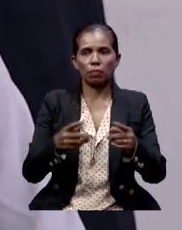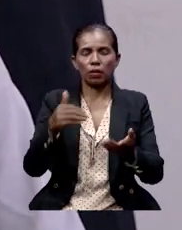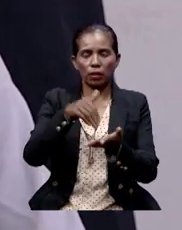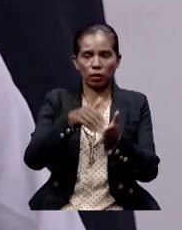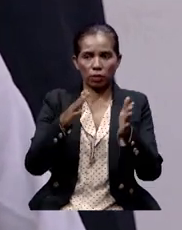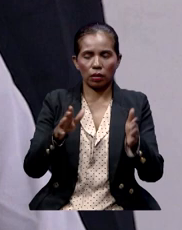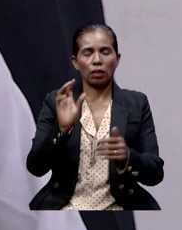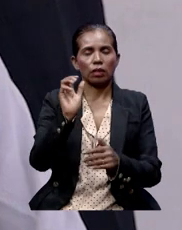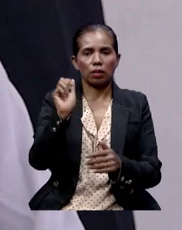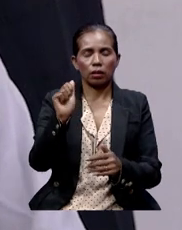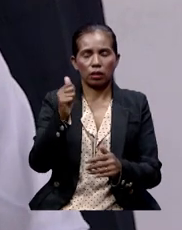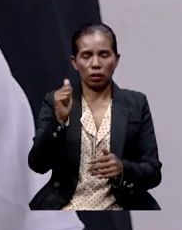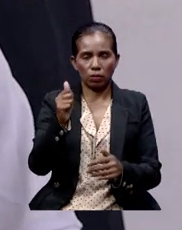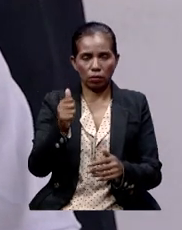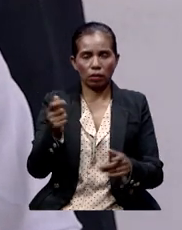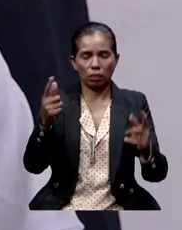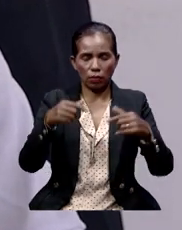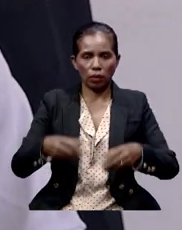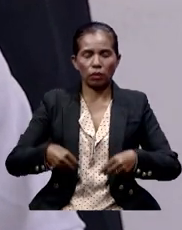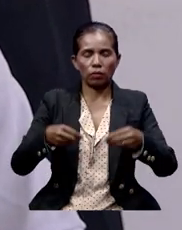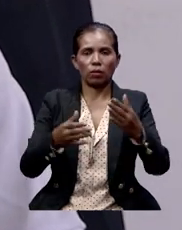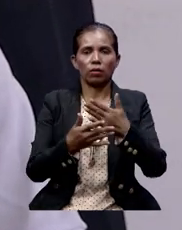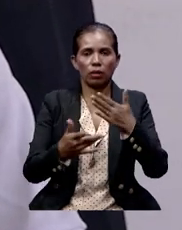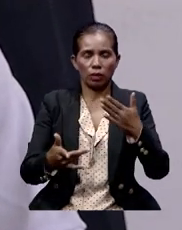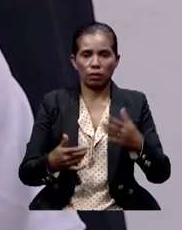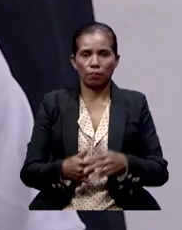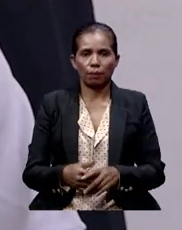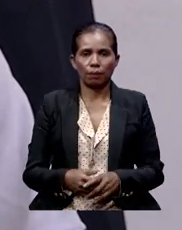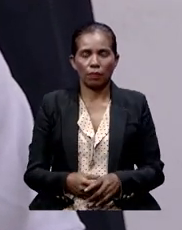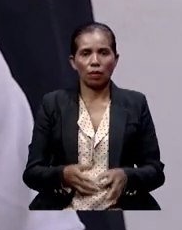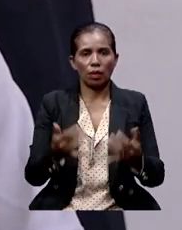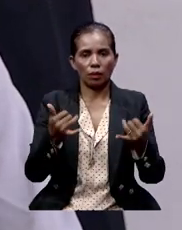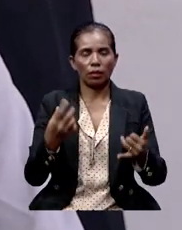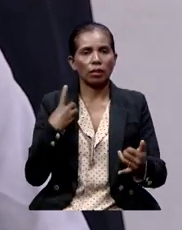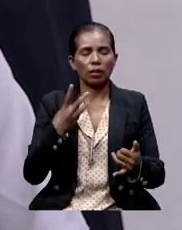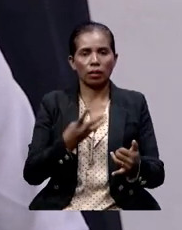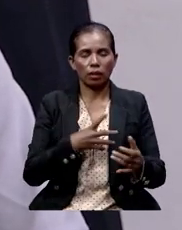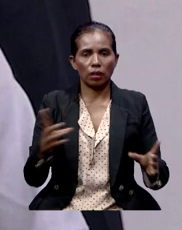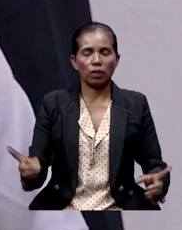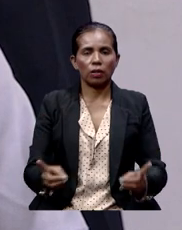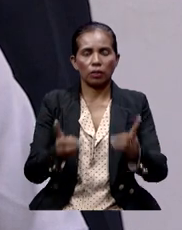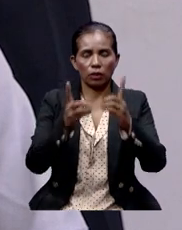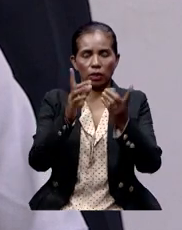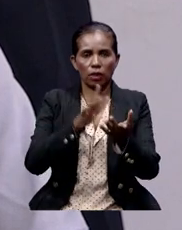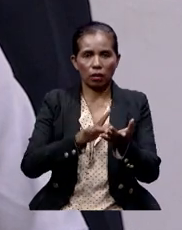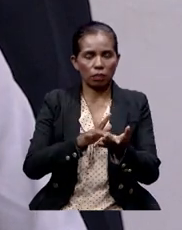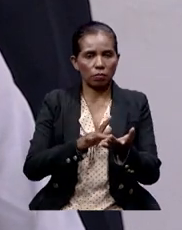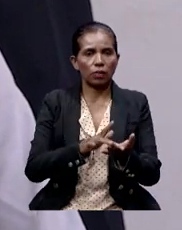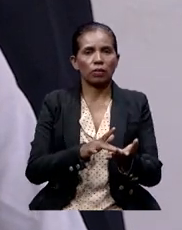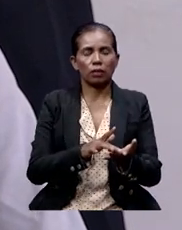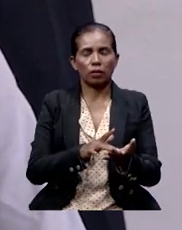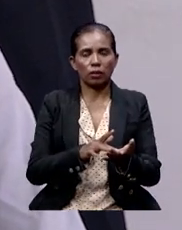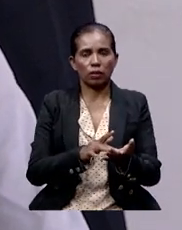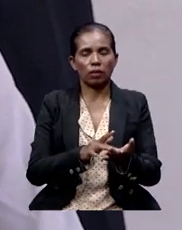na insanulu ida snema kalo hela doação ran. Nebe agora dong ita enfrenta hela stok